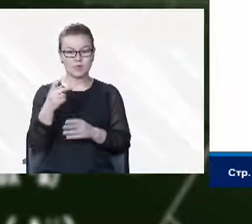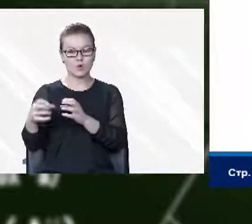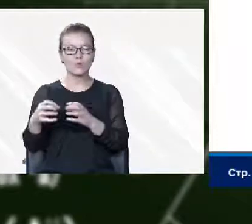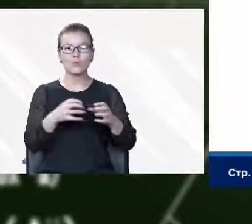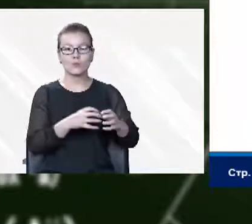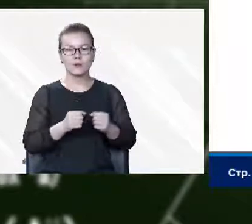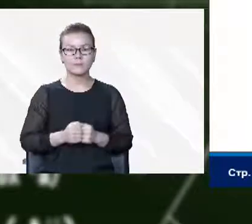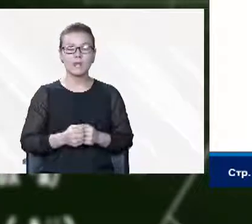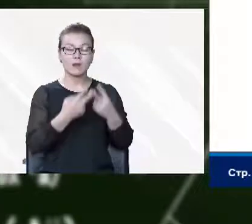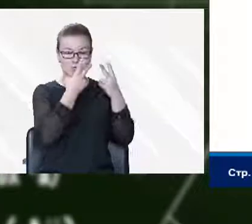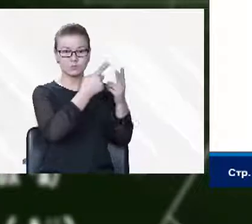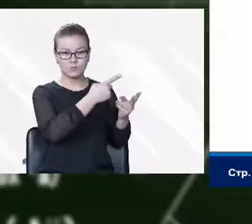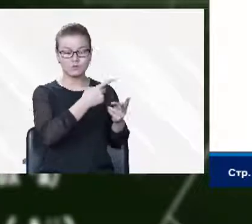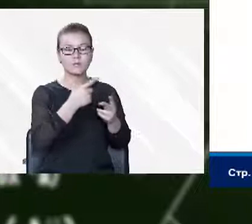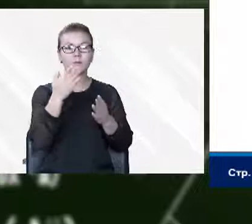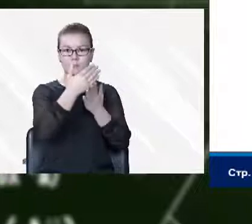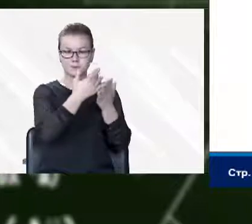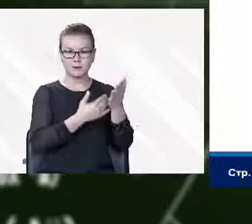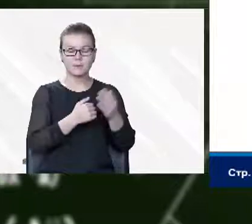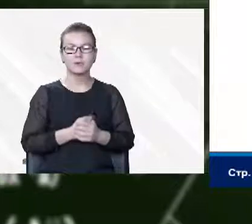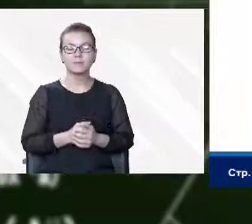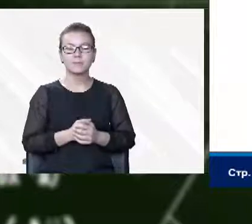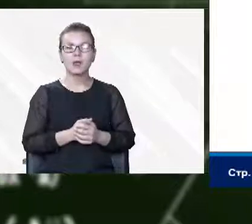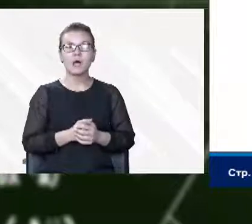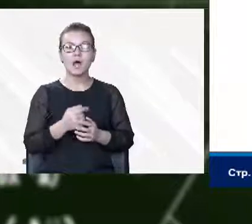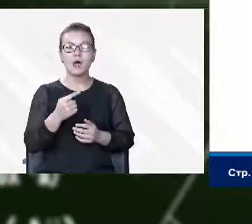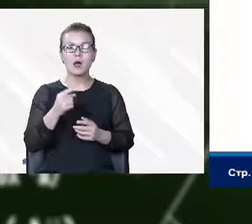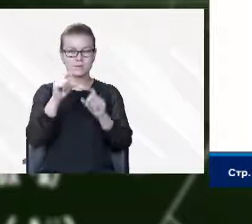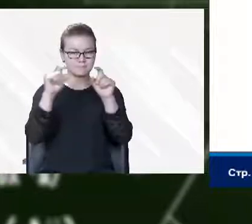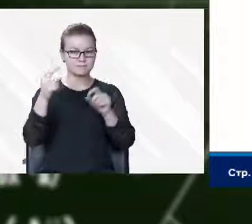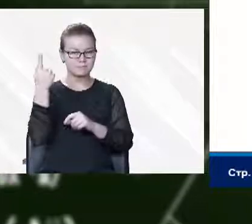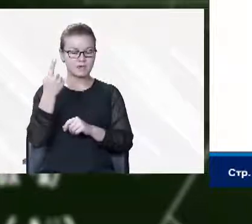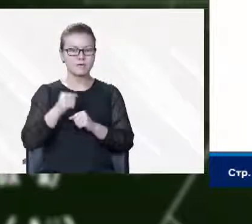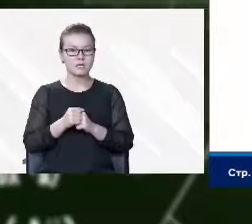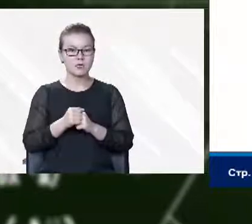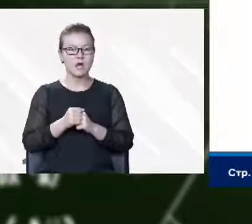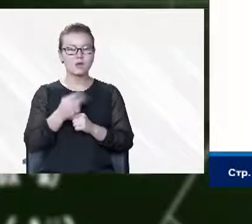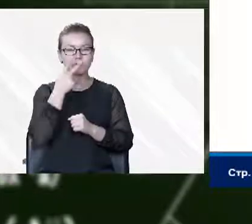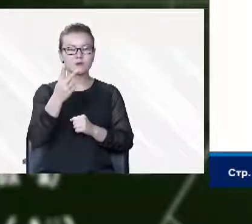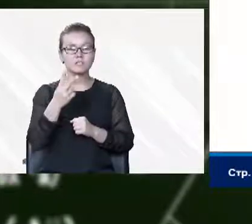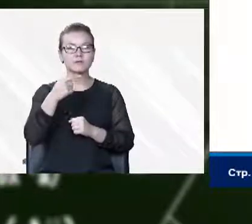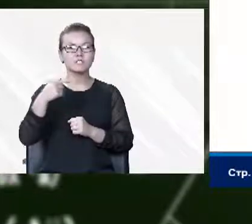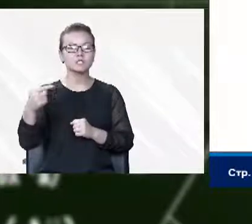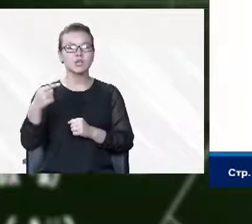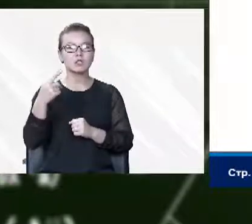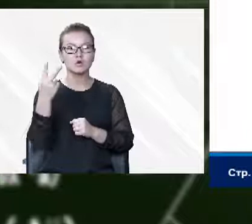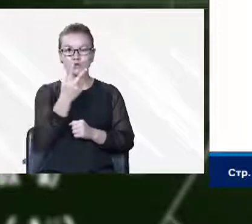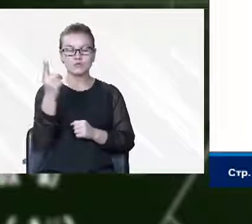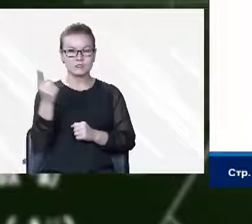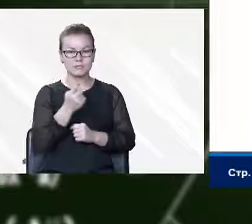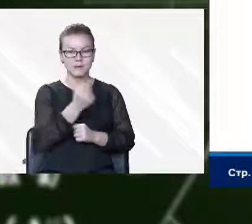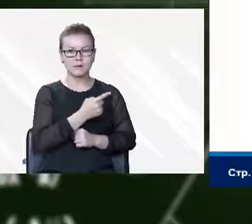группы. Рассмотрим примеры. В примере номер 1 видим вычитание двух дробей